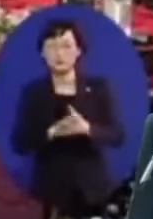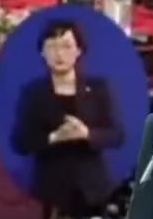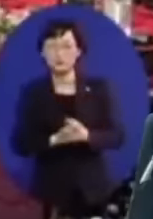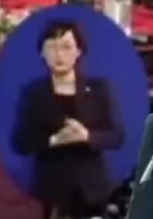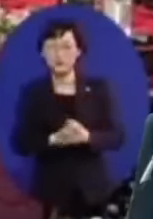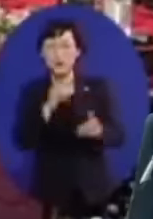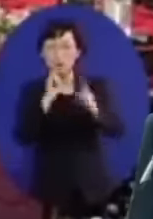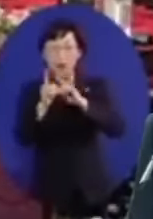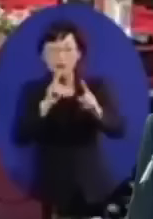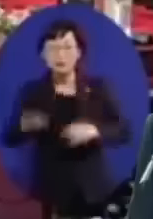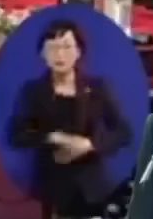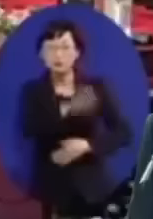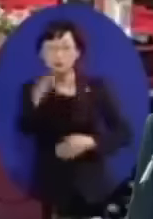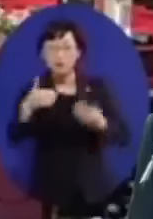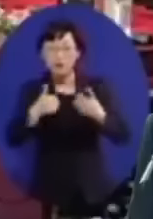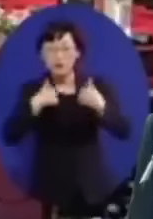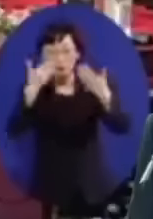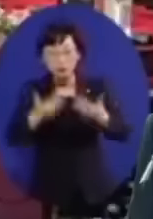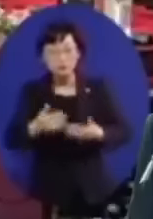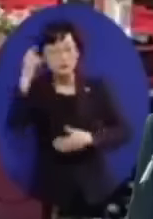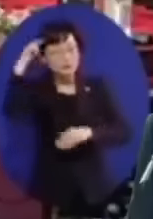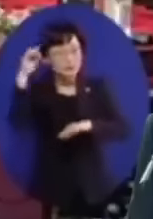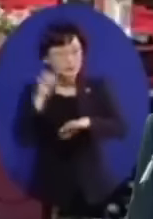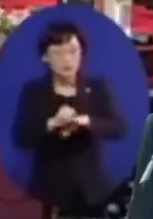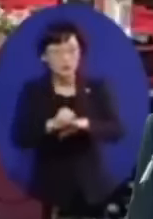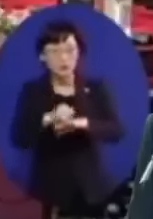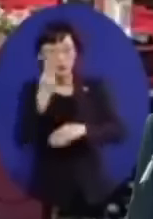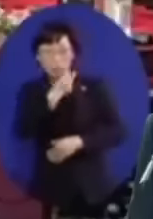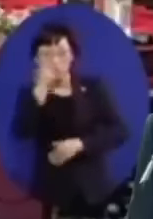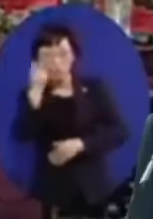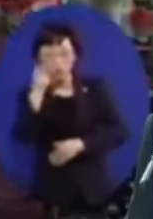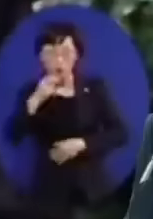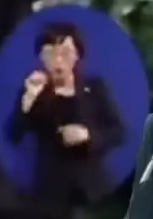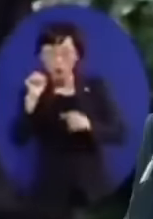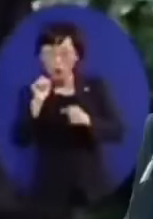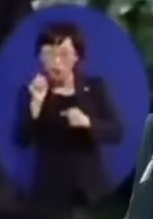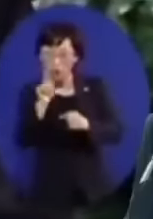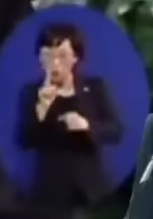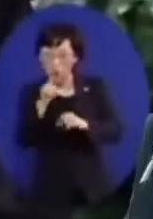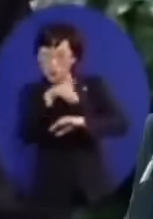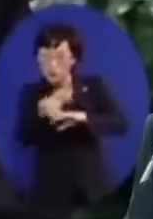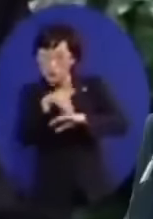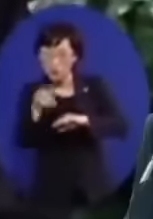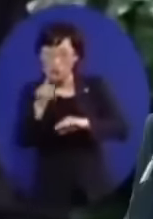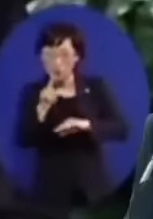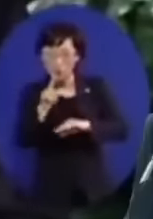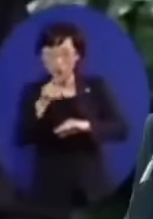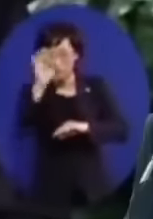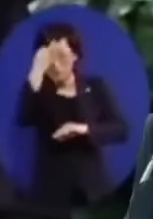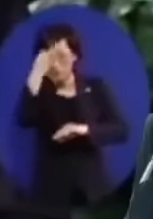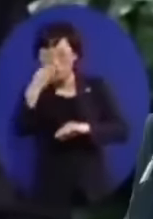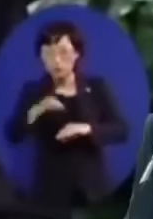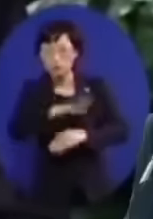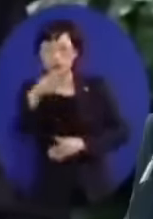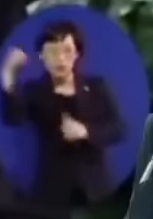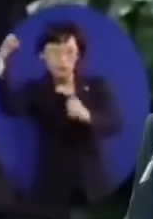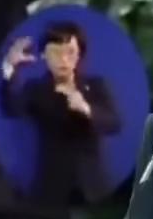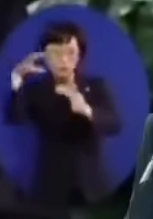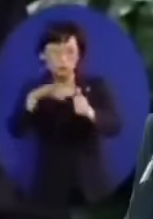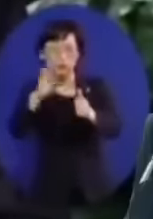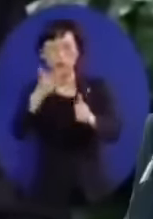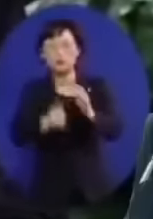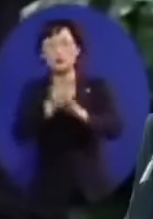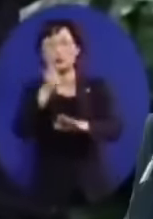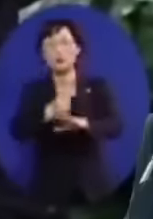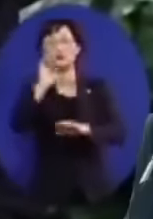그러면 말씀이 우리에게 주는 지혜와 총명과 모략과 재능이 우리의 등이 되고 빛이 되고 우리를 성공시켜 주는